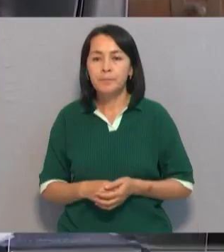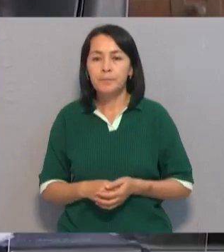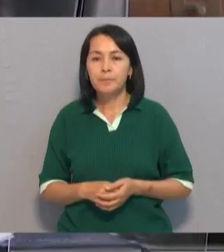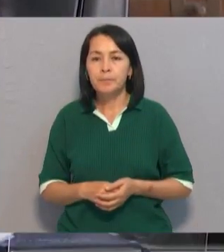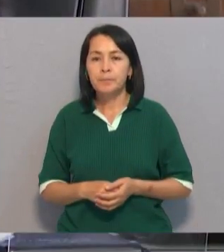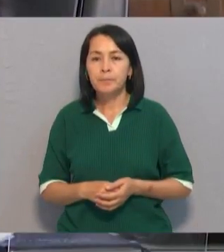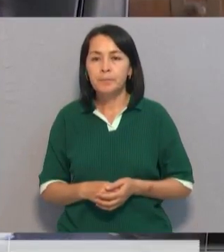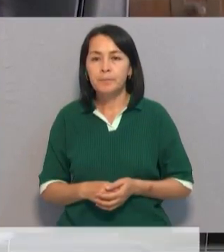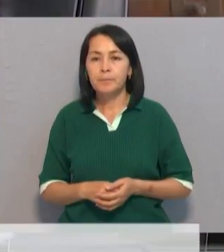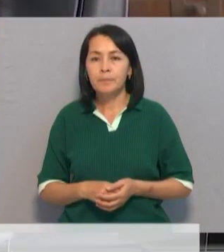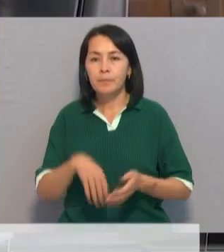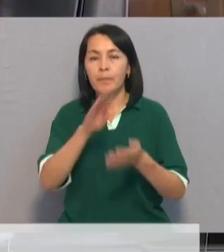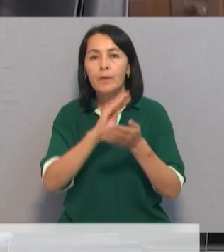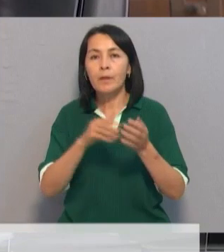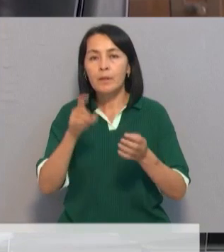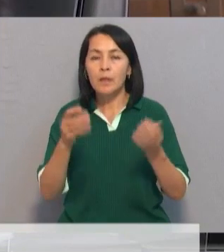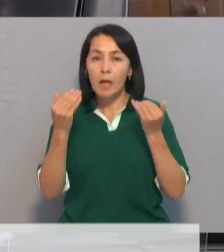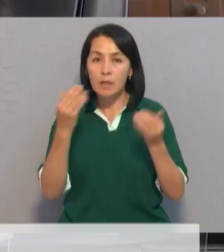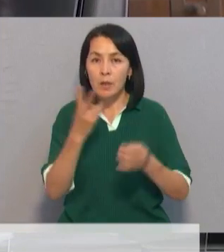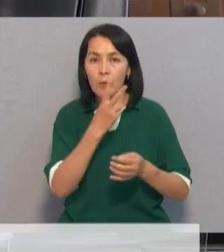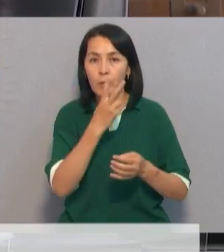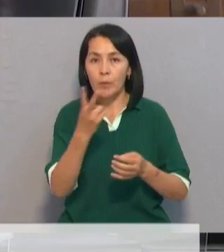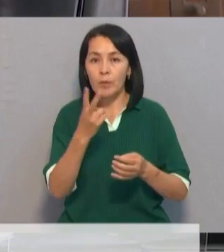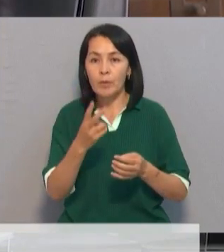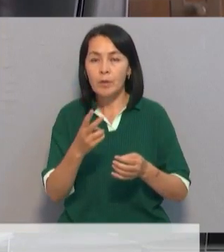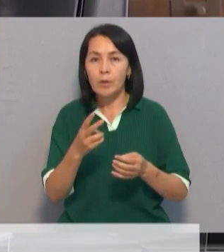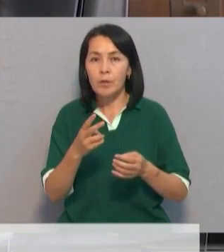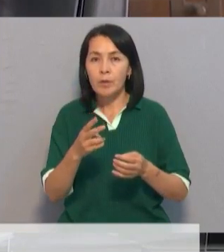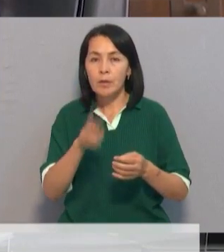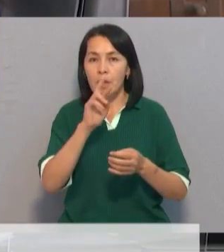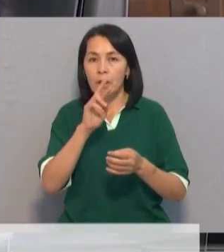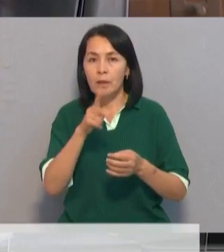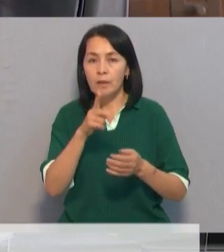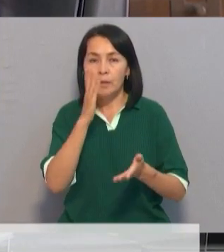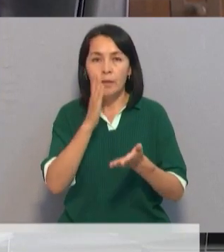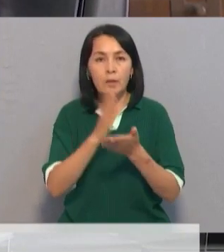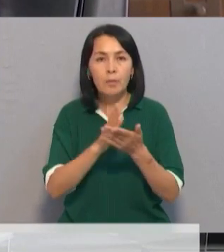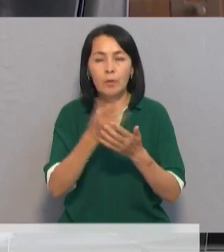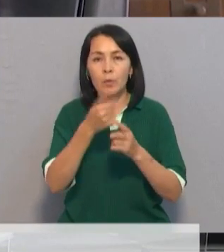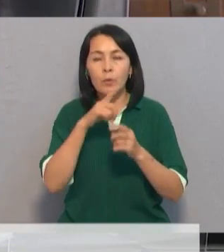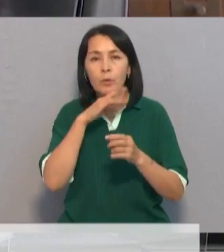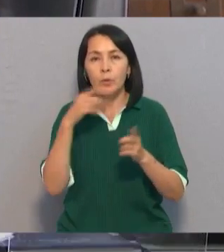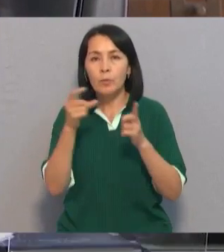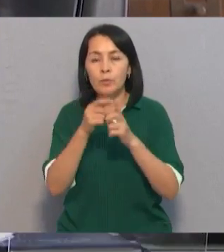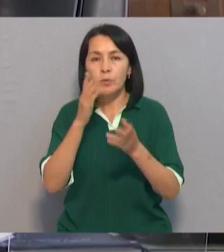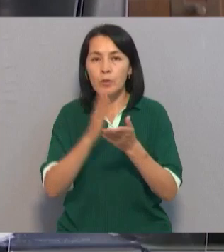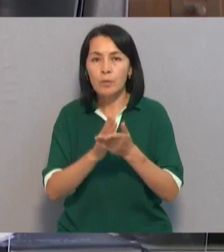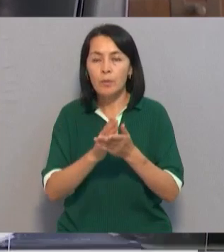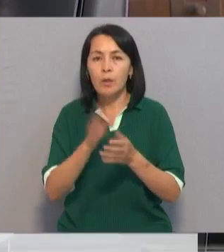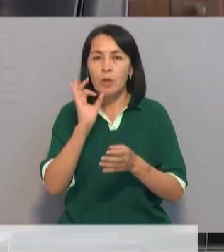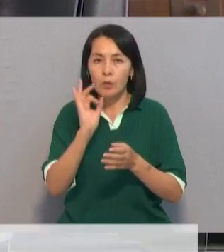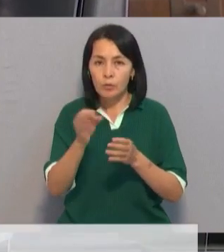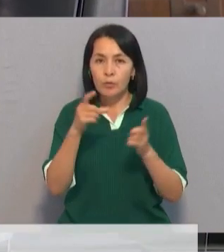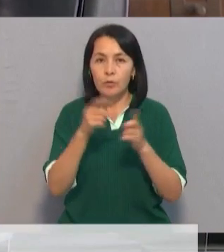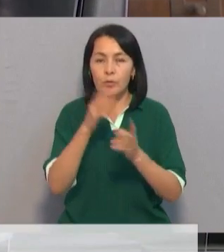Журналистердің жаңағы қазы көріп отырсыздар, сын бар, өткір сындар бар, және орынды сындар бар